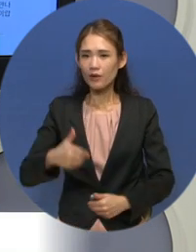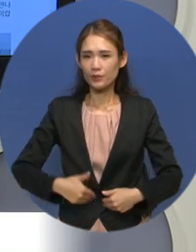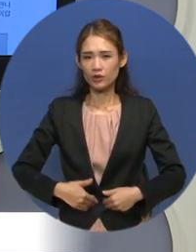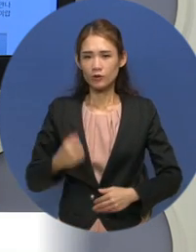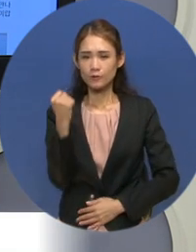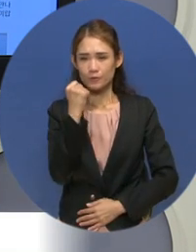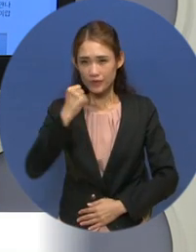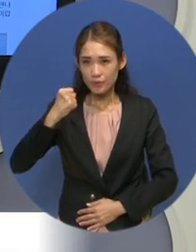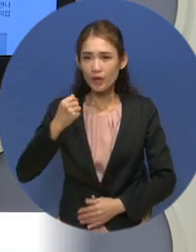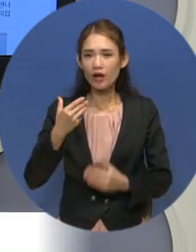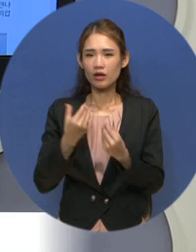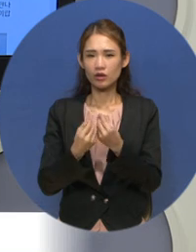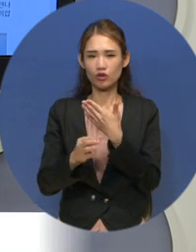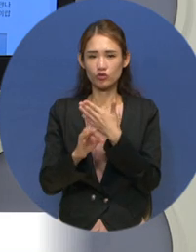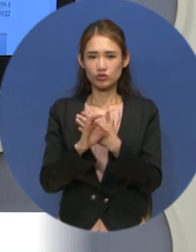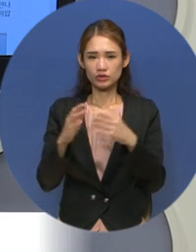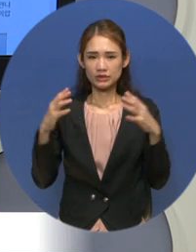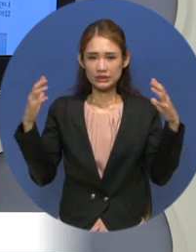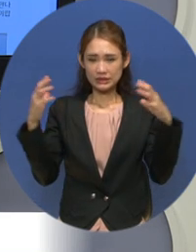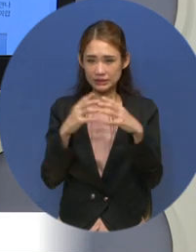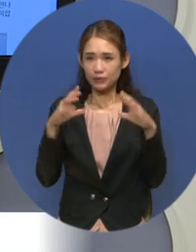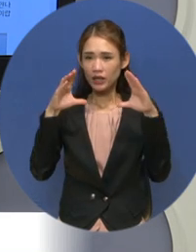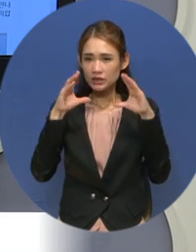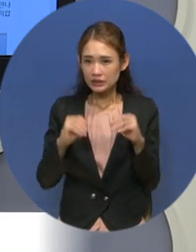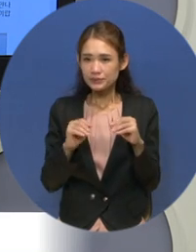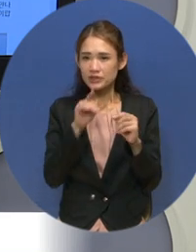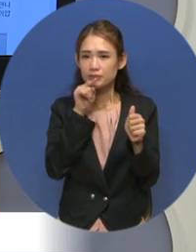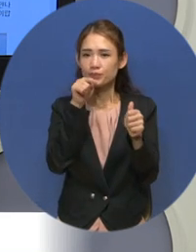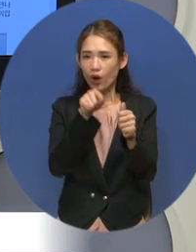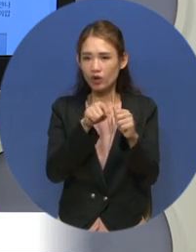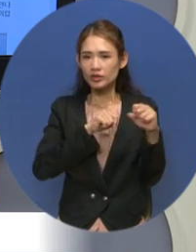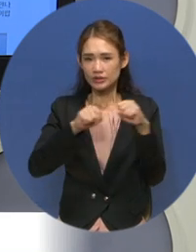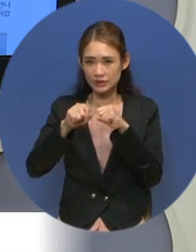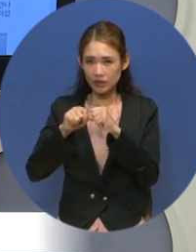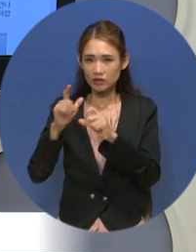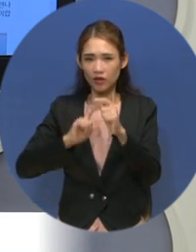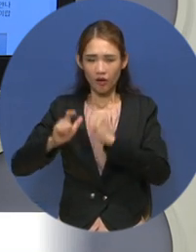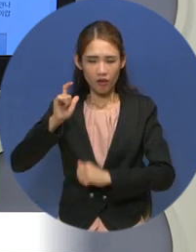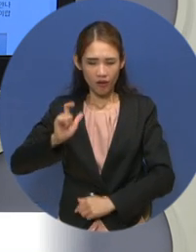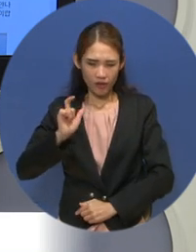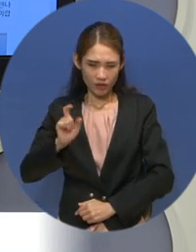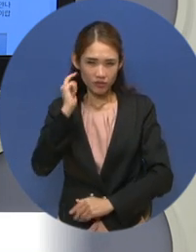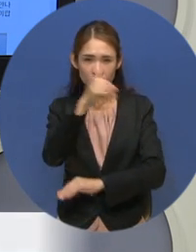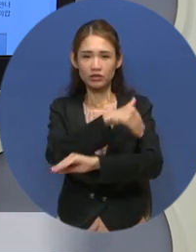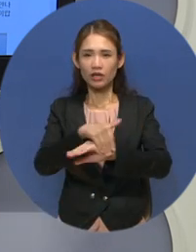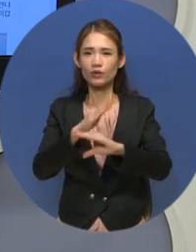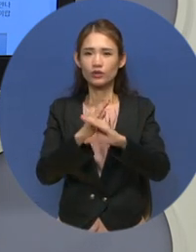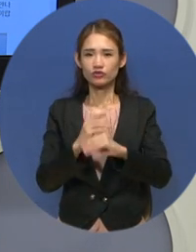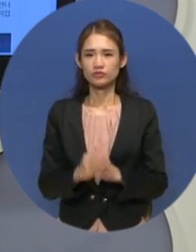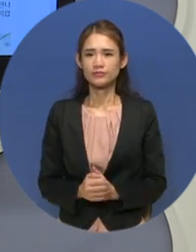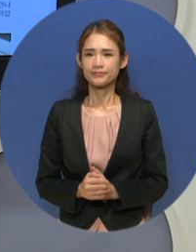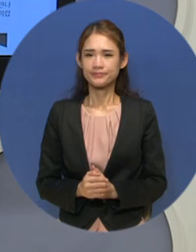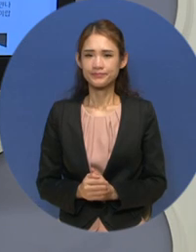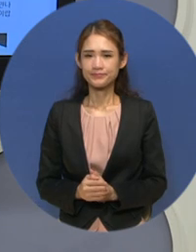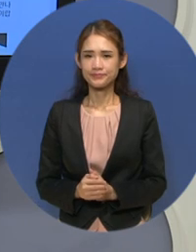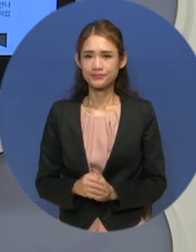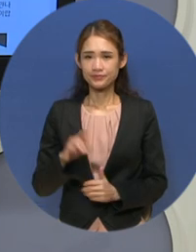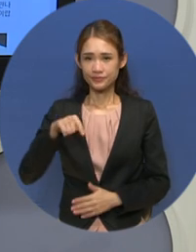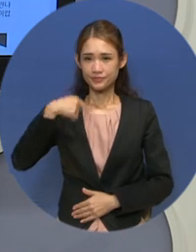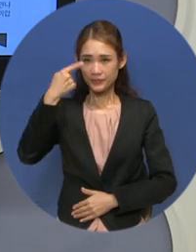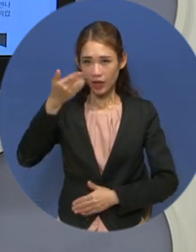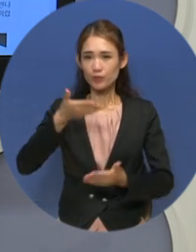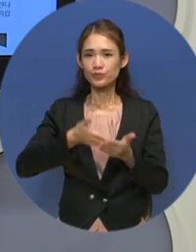위반할 경우 집합 금지 명령을 실행하는 등 강력히 조치해 나갈 계획입니다 다음